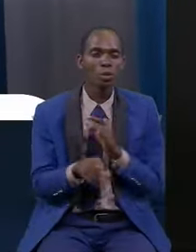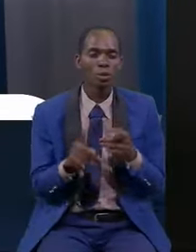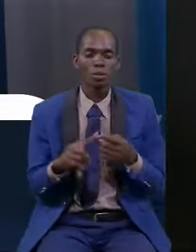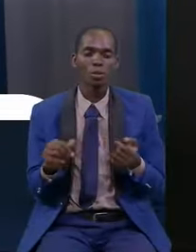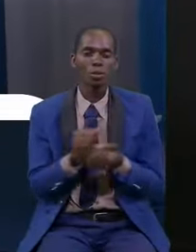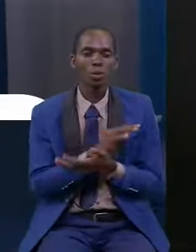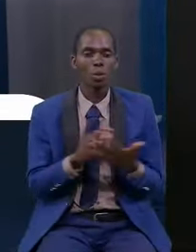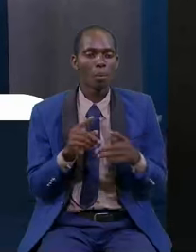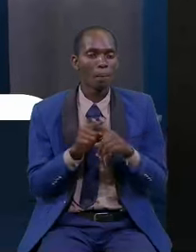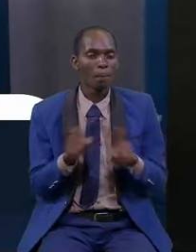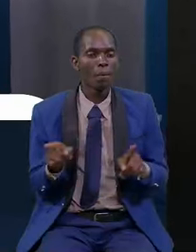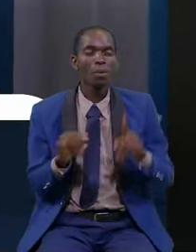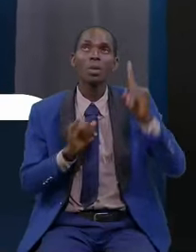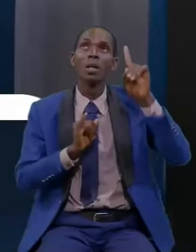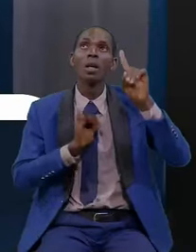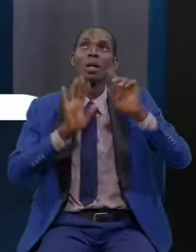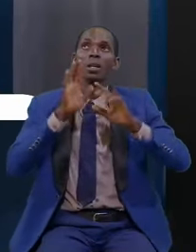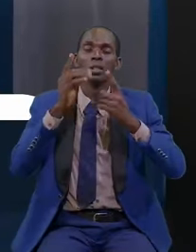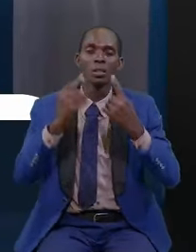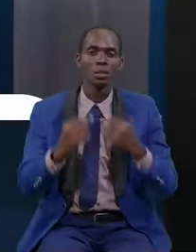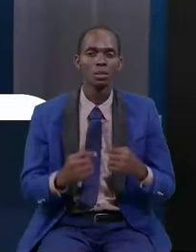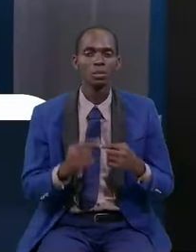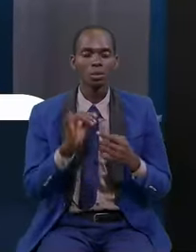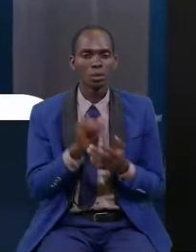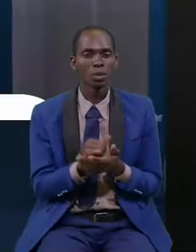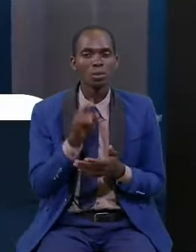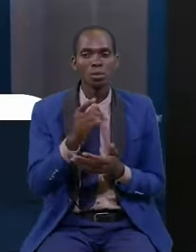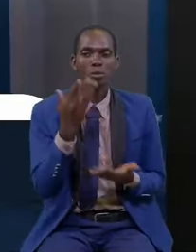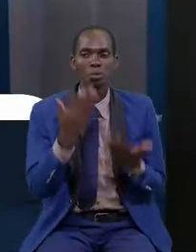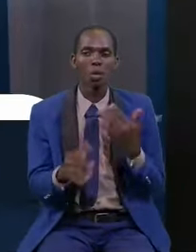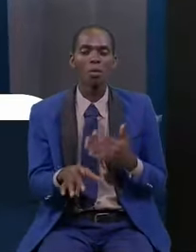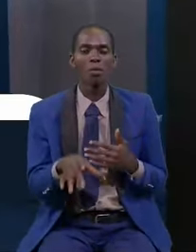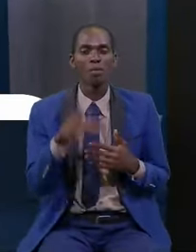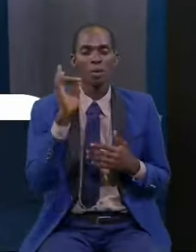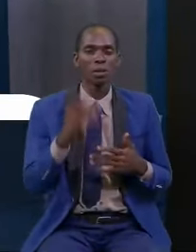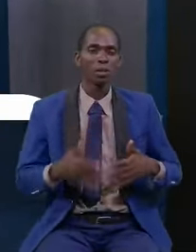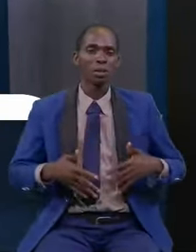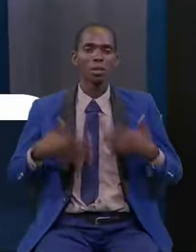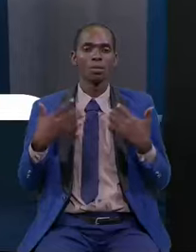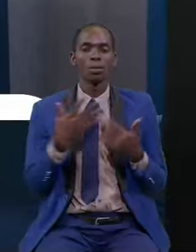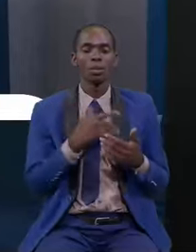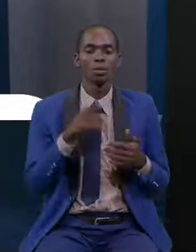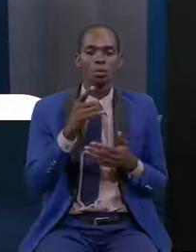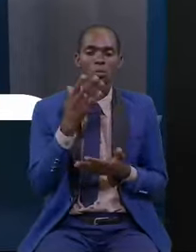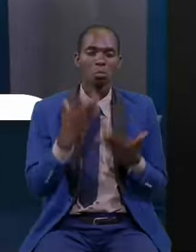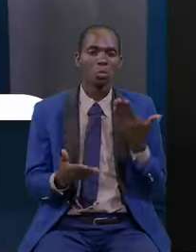venu afin que les brebis aient la vie et qu'elles soient dans